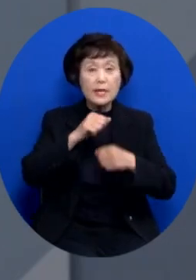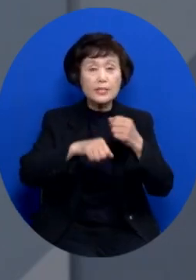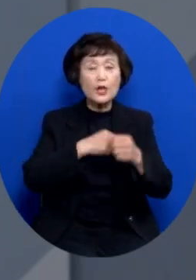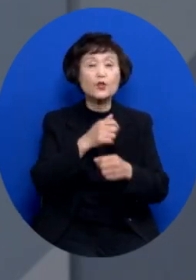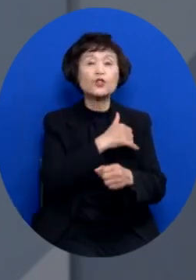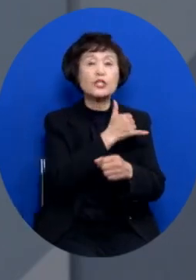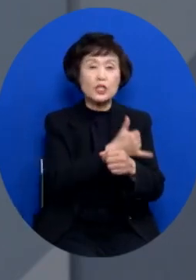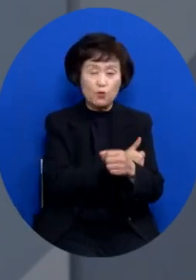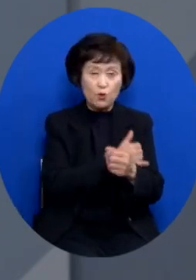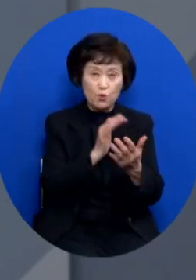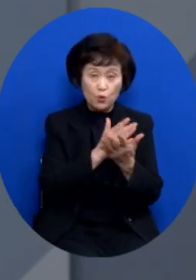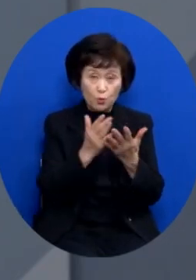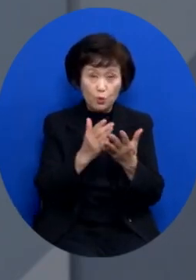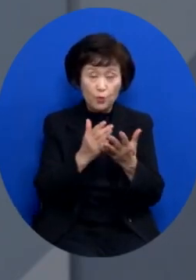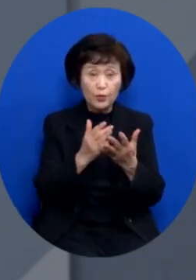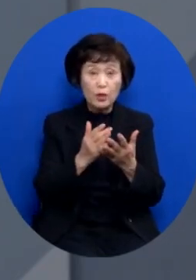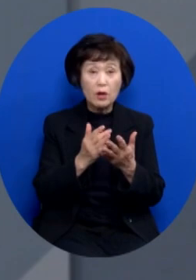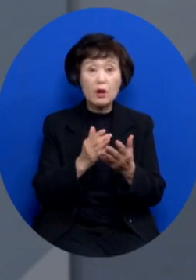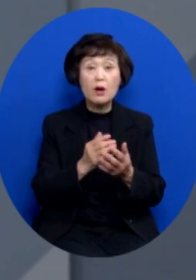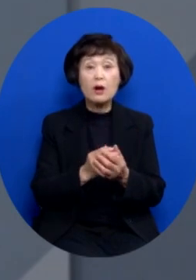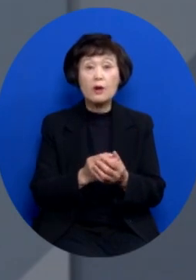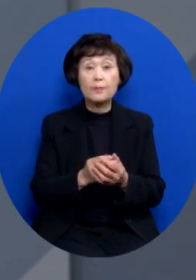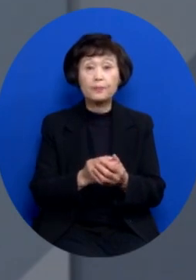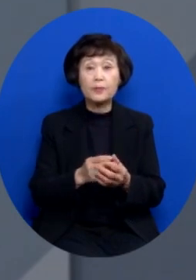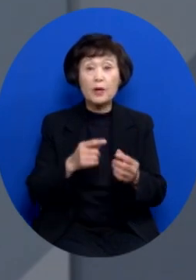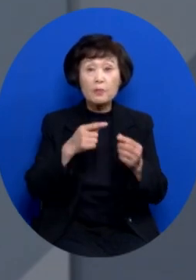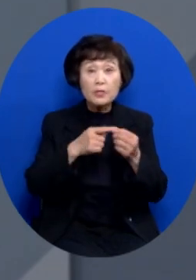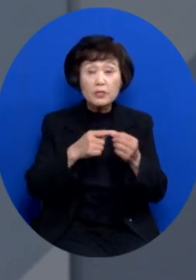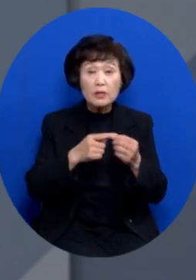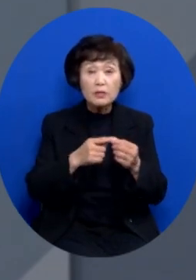구별했는데요. 먼저 천부적 인권은 물론 우리